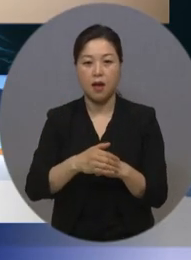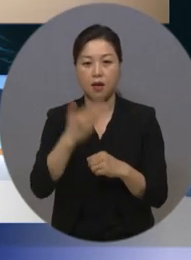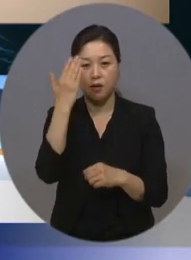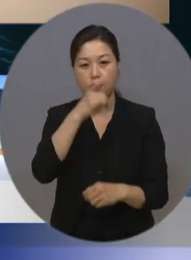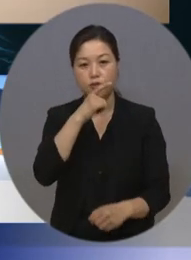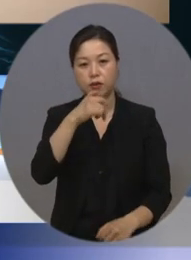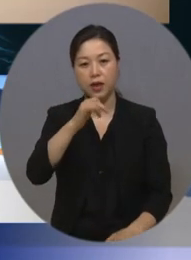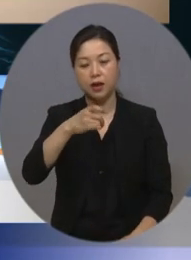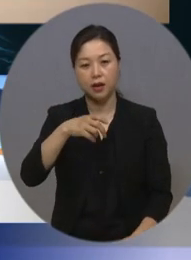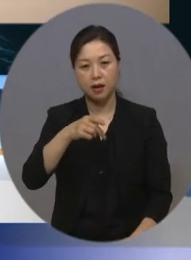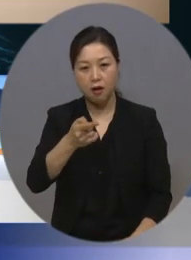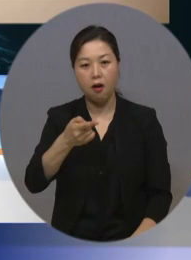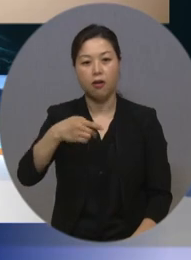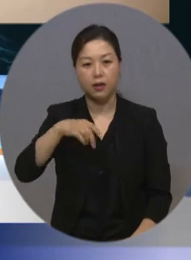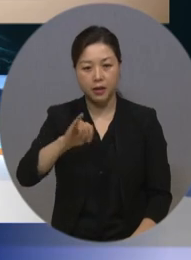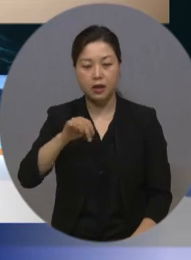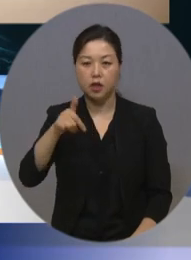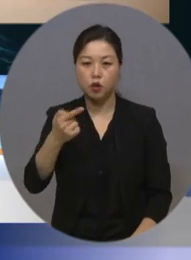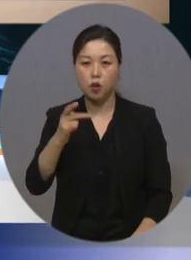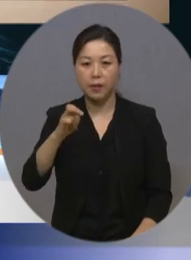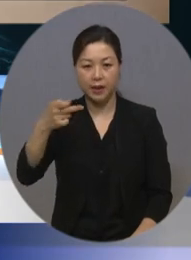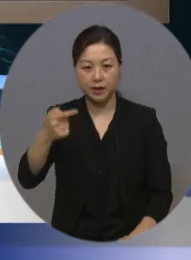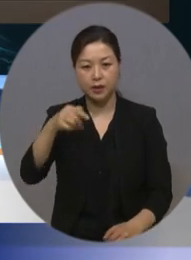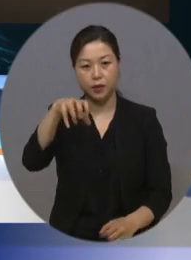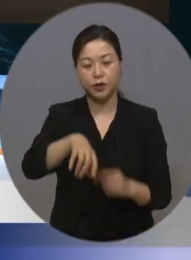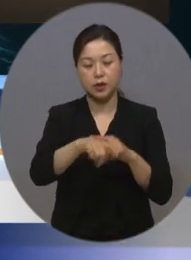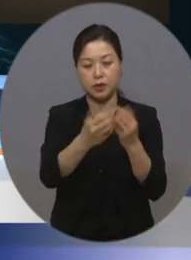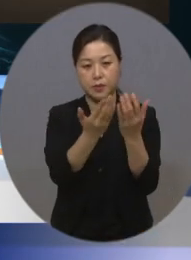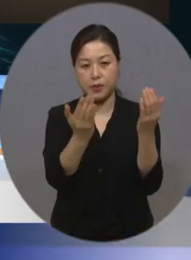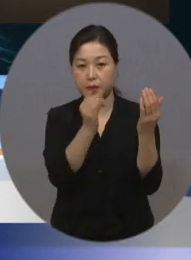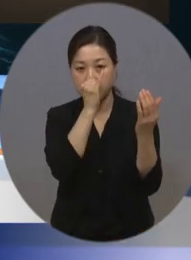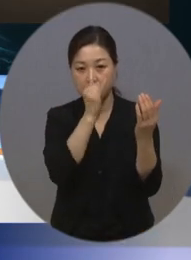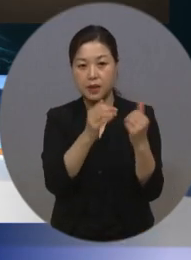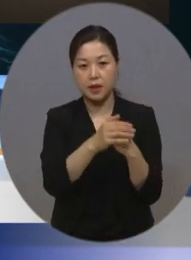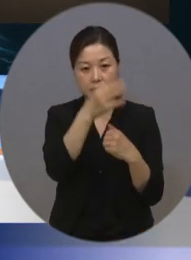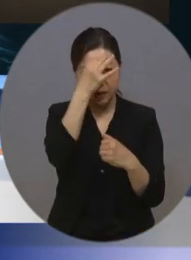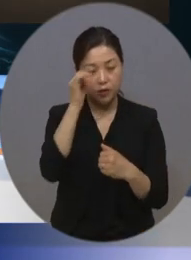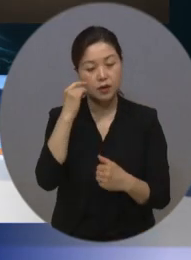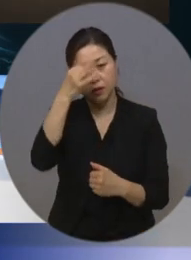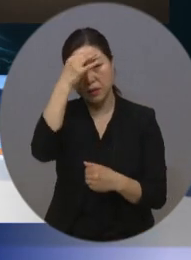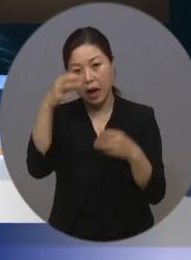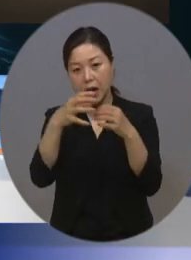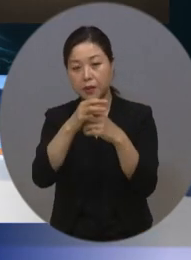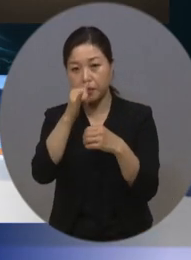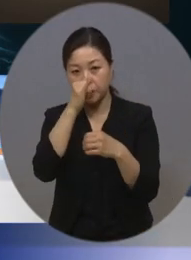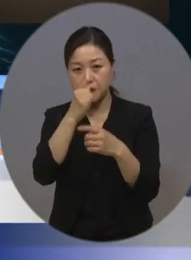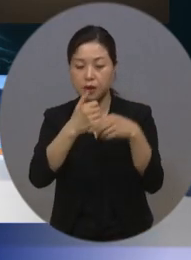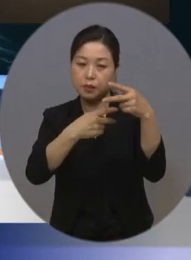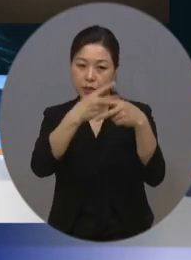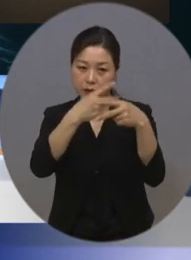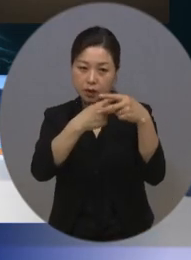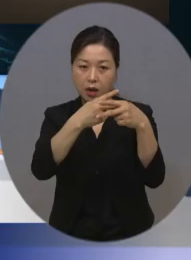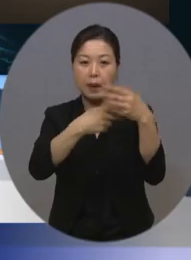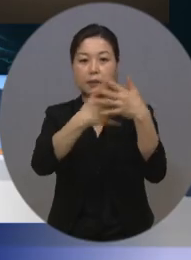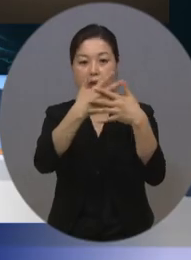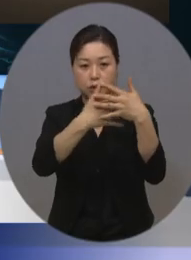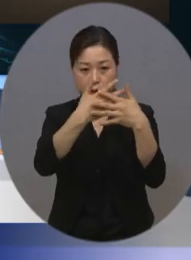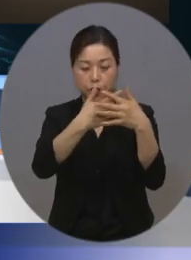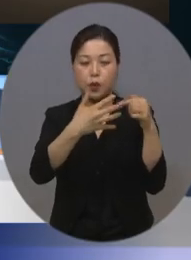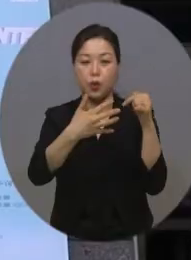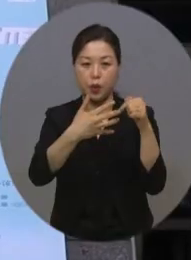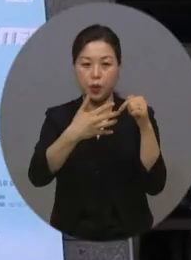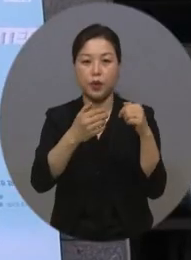열렸습니다. 기술과 예술이 어우러진 비디오 아트를 선보이는데요. 그 작품들을 이소영 기자가 만나봤습니다.